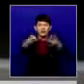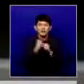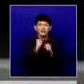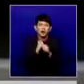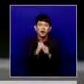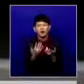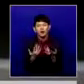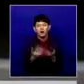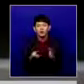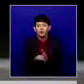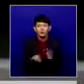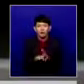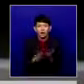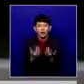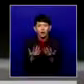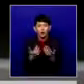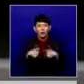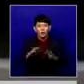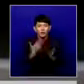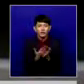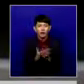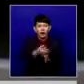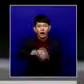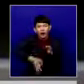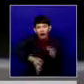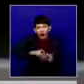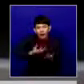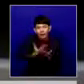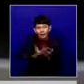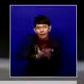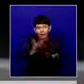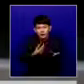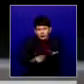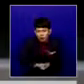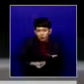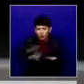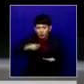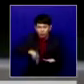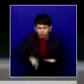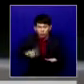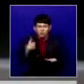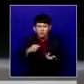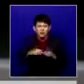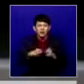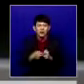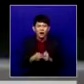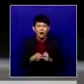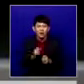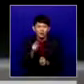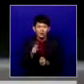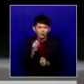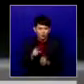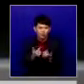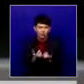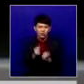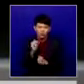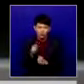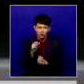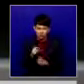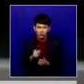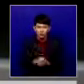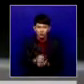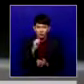ที่สุดก็เลยเปิดช่องให้มีเงินทอนนะราช้าก็อยากจะเร่งนี่คือสิ่งที่อยากด่วนเลยนะท่านนายกผมบอกแ